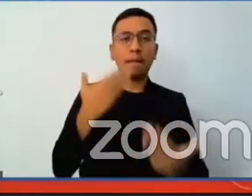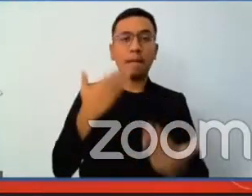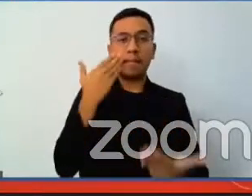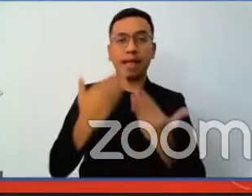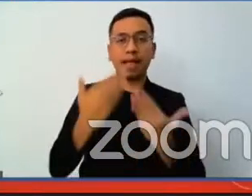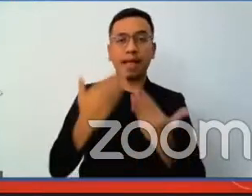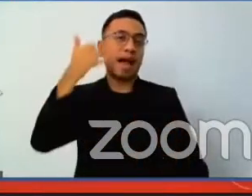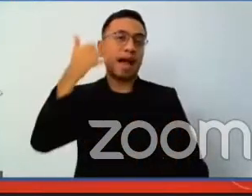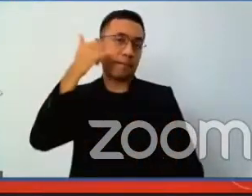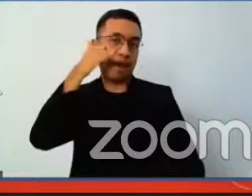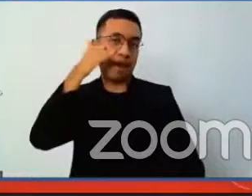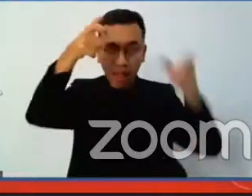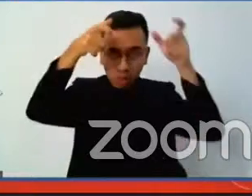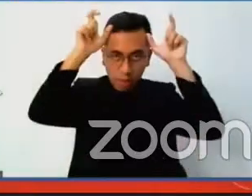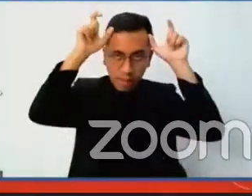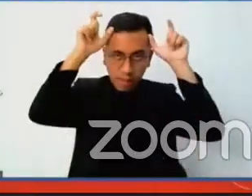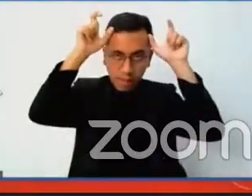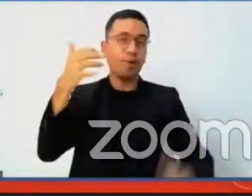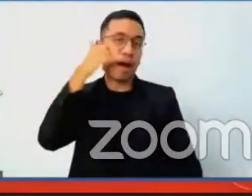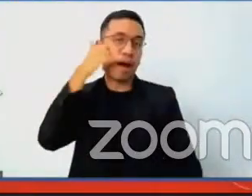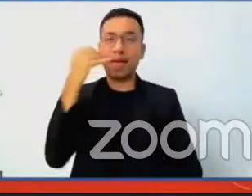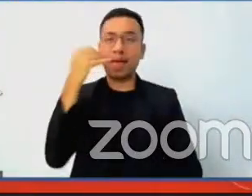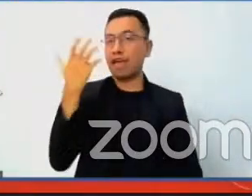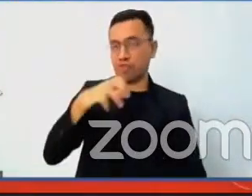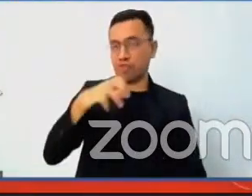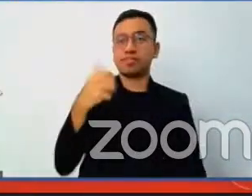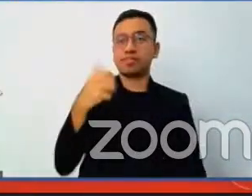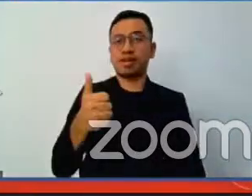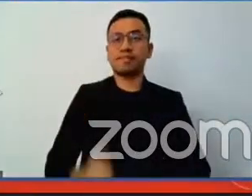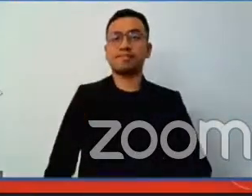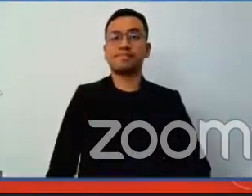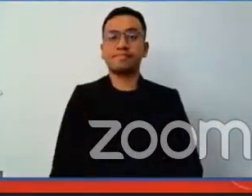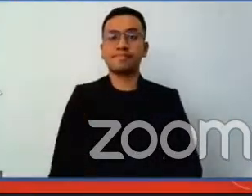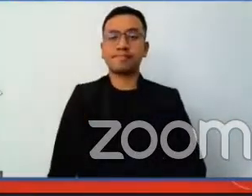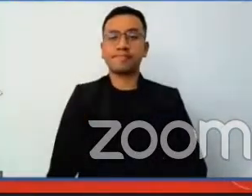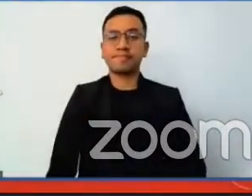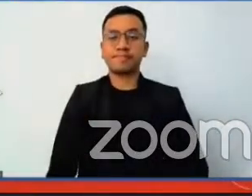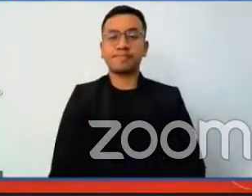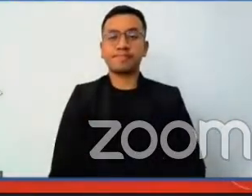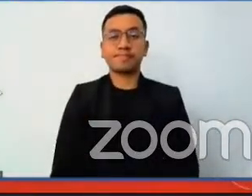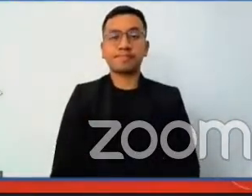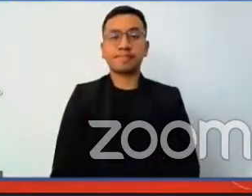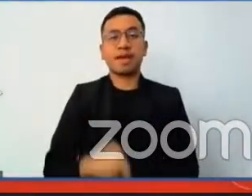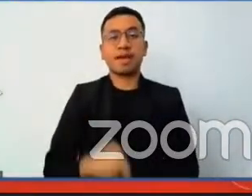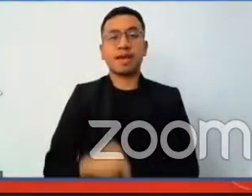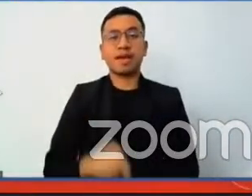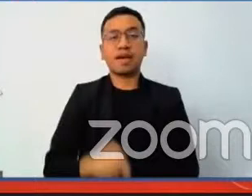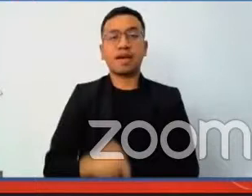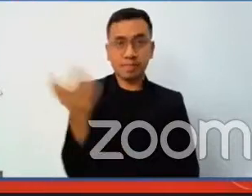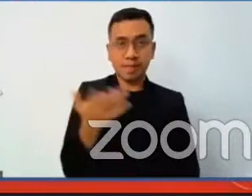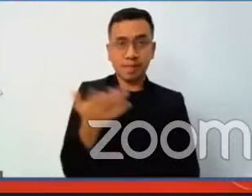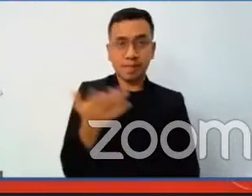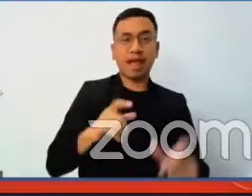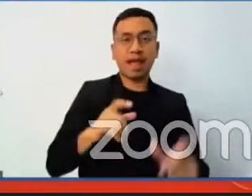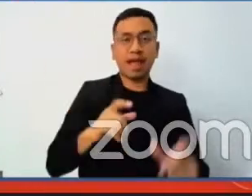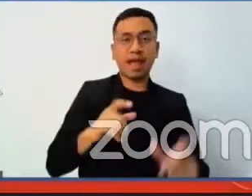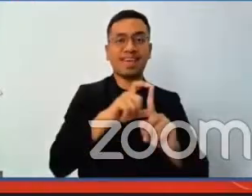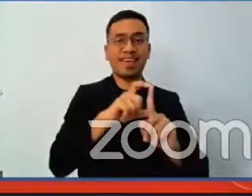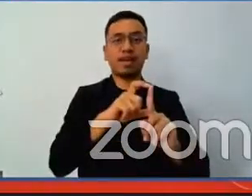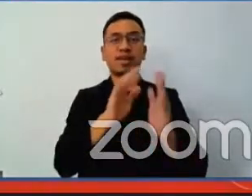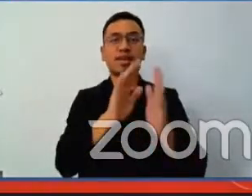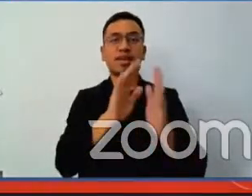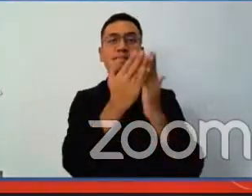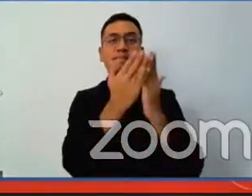iOS. Ada pula Pusat Sumber Belajar Sekolah yang disingkat PSB, Pustaka Maya yang merupakan